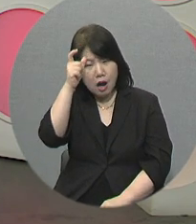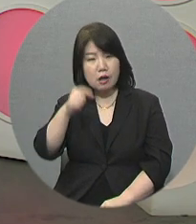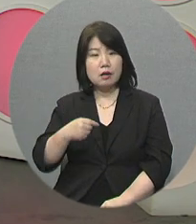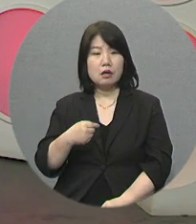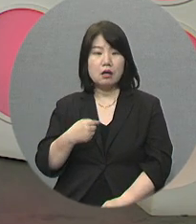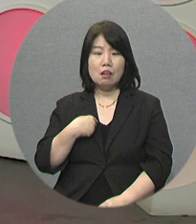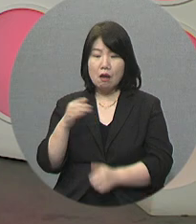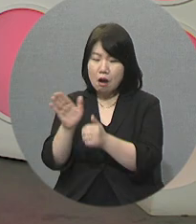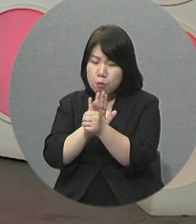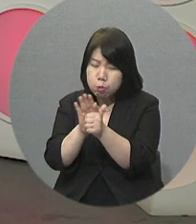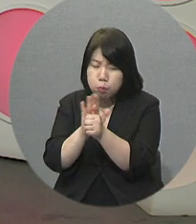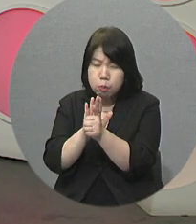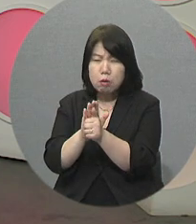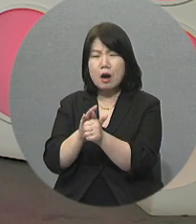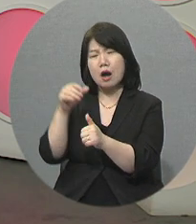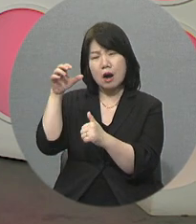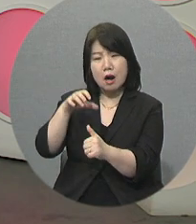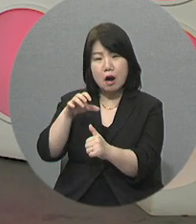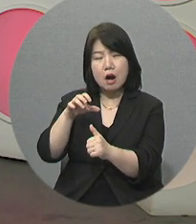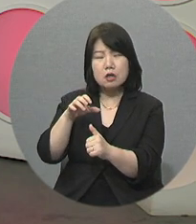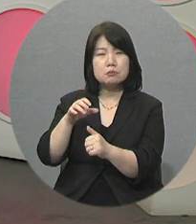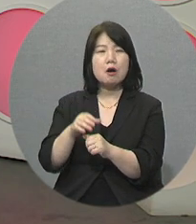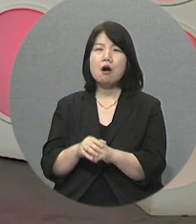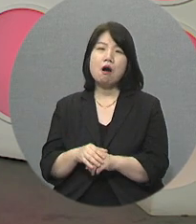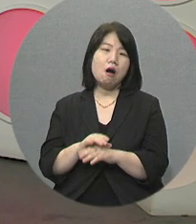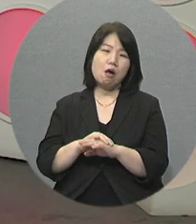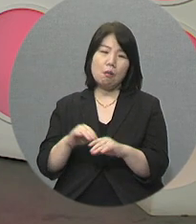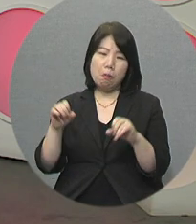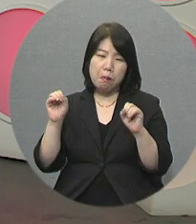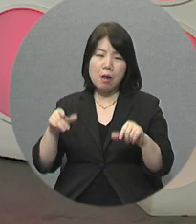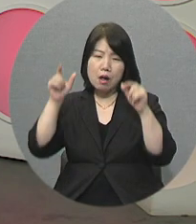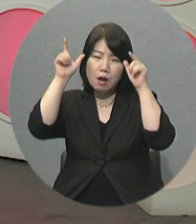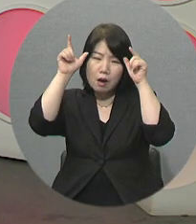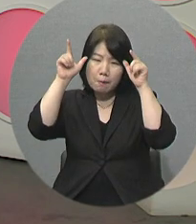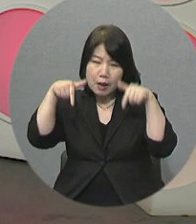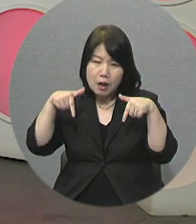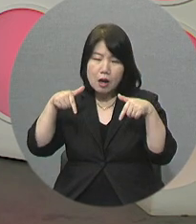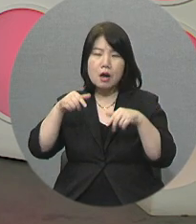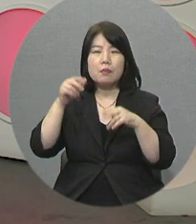부모님이 달래고 야단도 쳤지만 소용이 없었습니다.